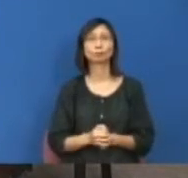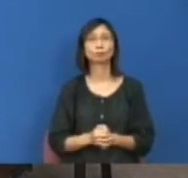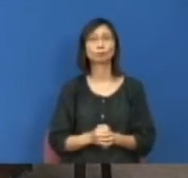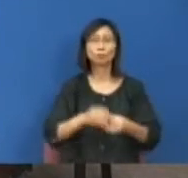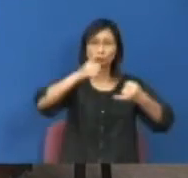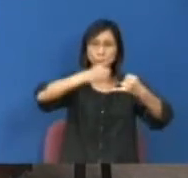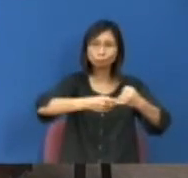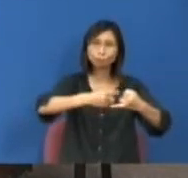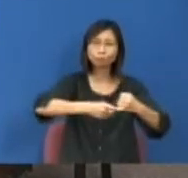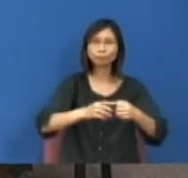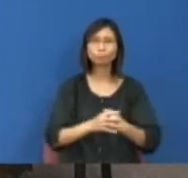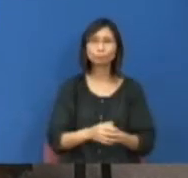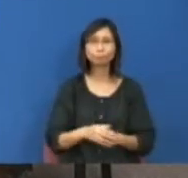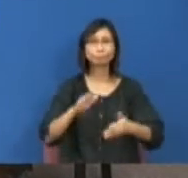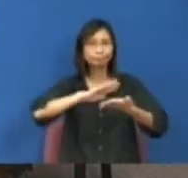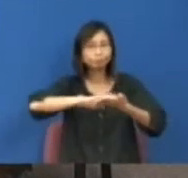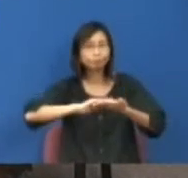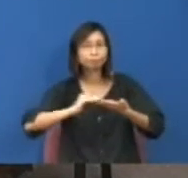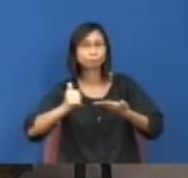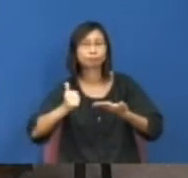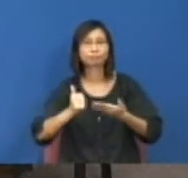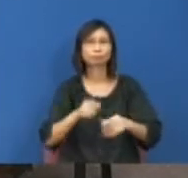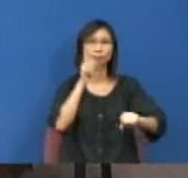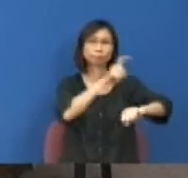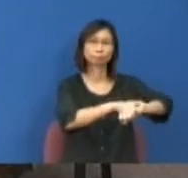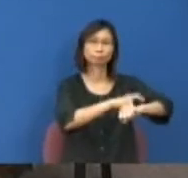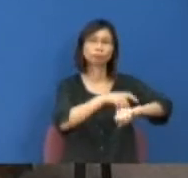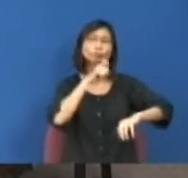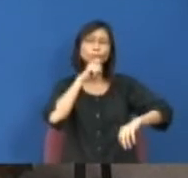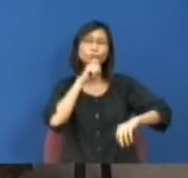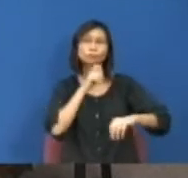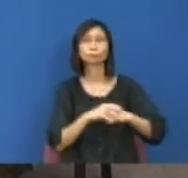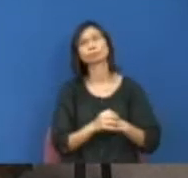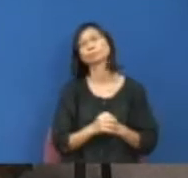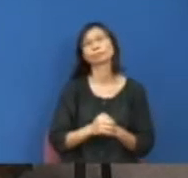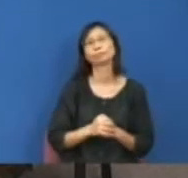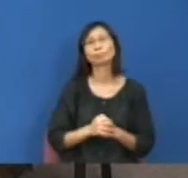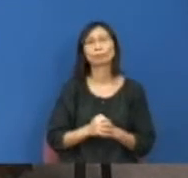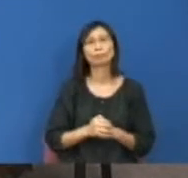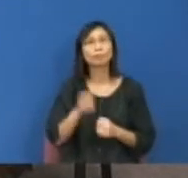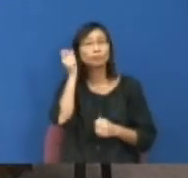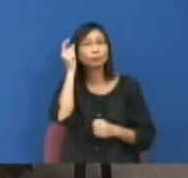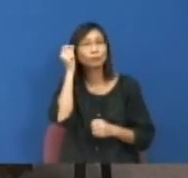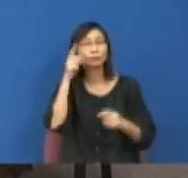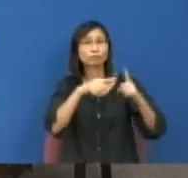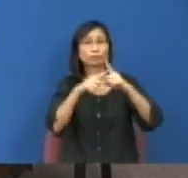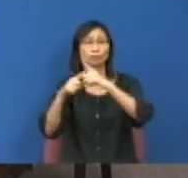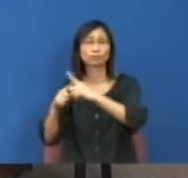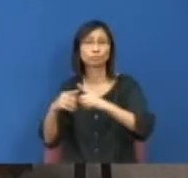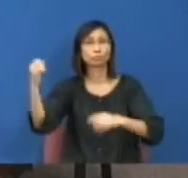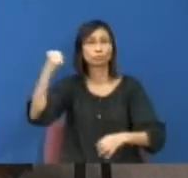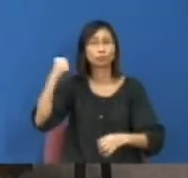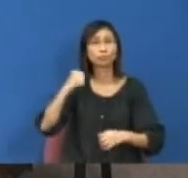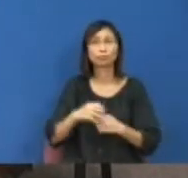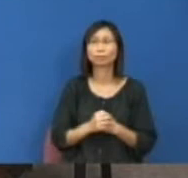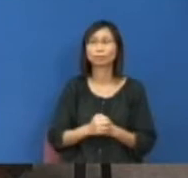到最後尾的時候已經很清楚是會有被拘捕的危險，還有尤其是人民力量那邊就是說不以這個不